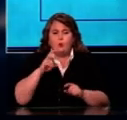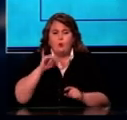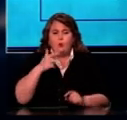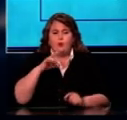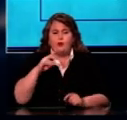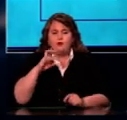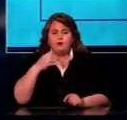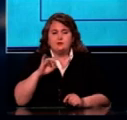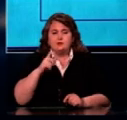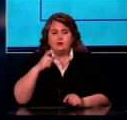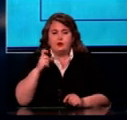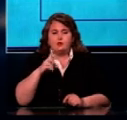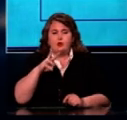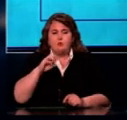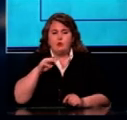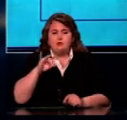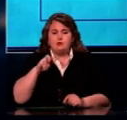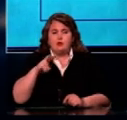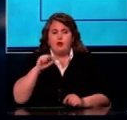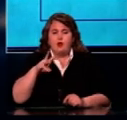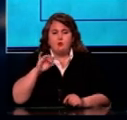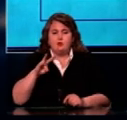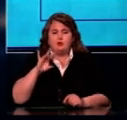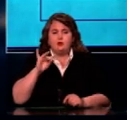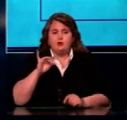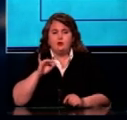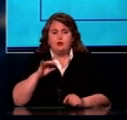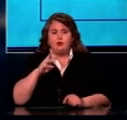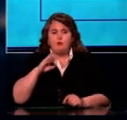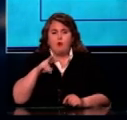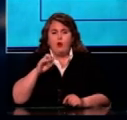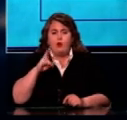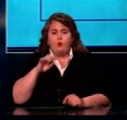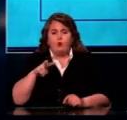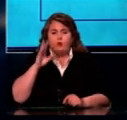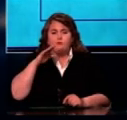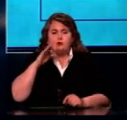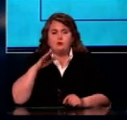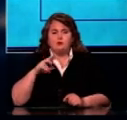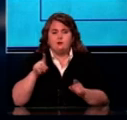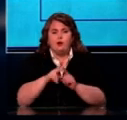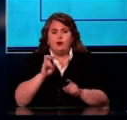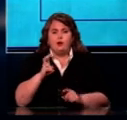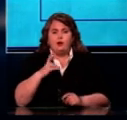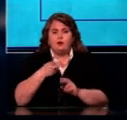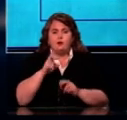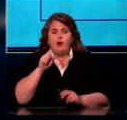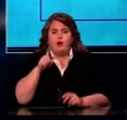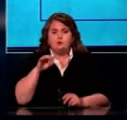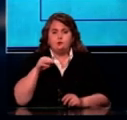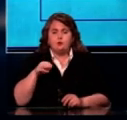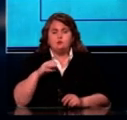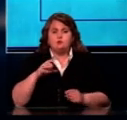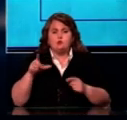газа как у метиламина, так и у анилина и молекул воды. Но так как это азот,